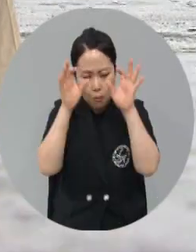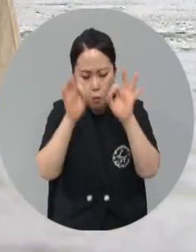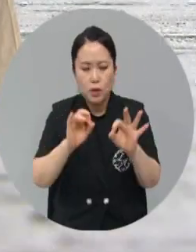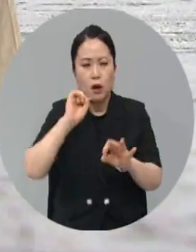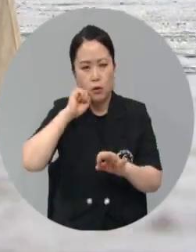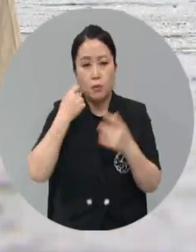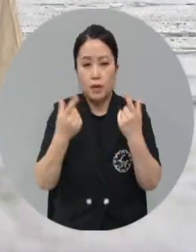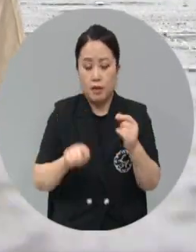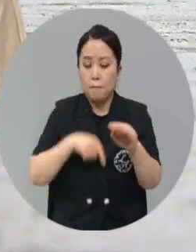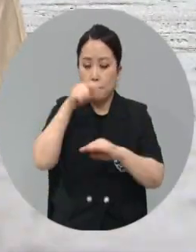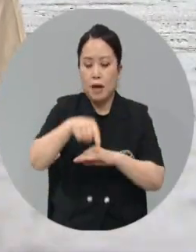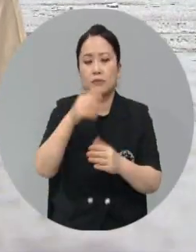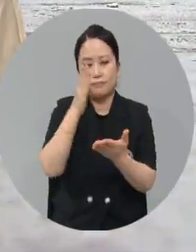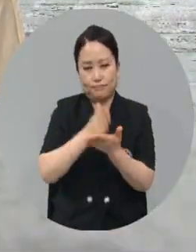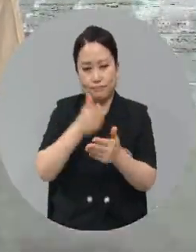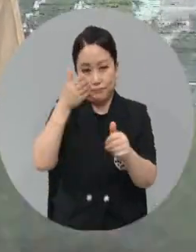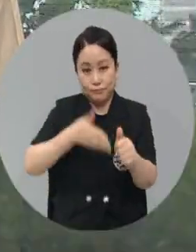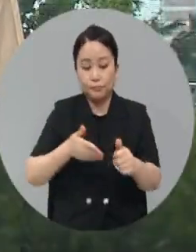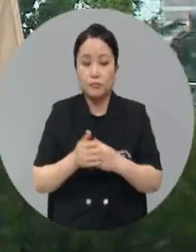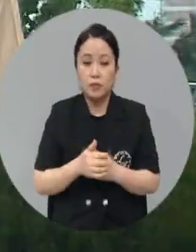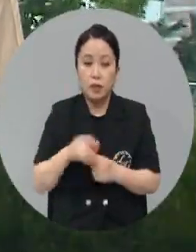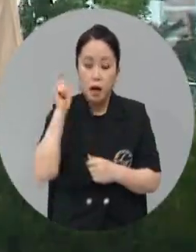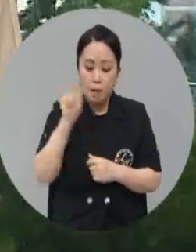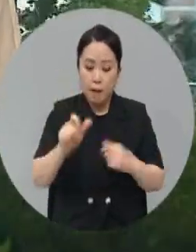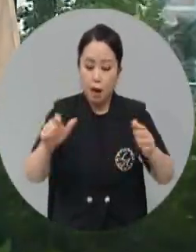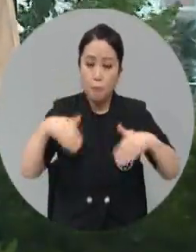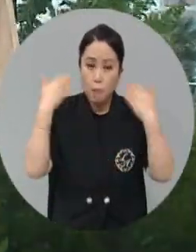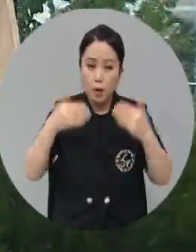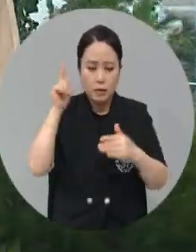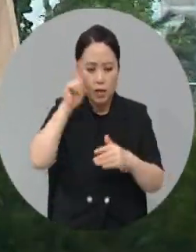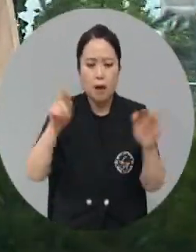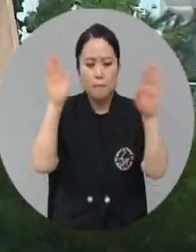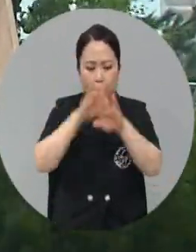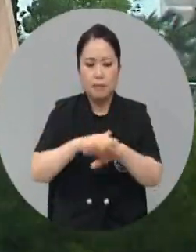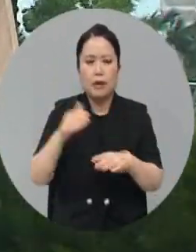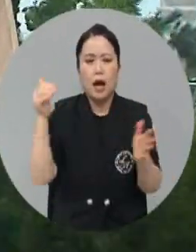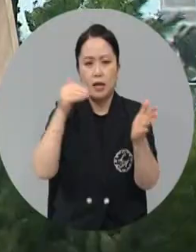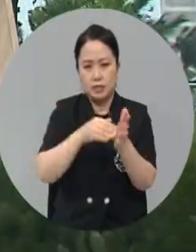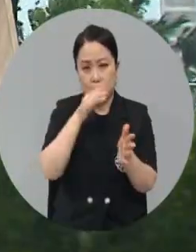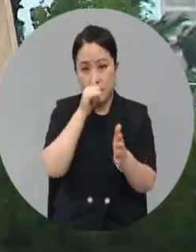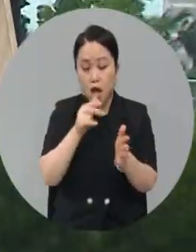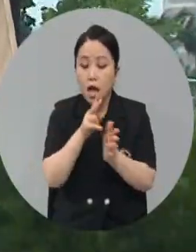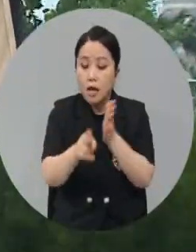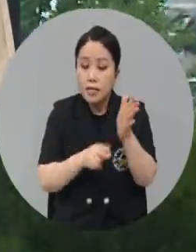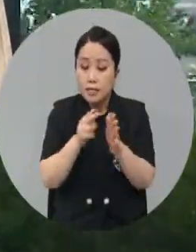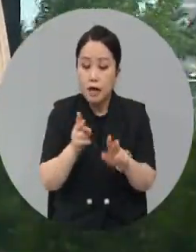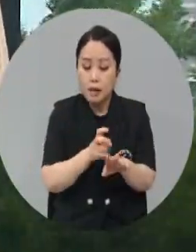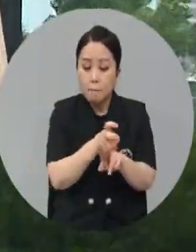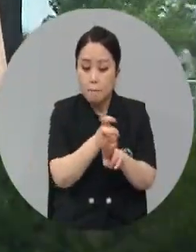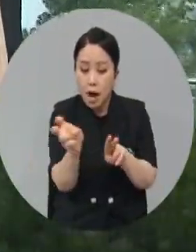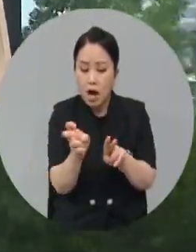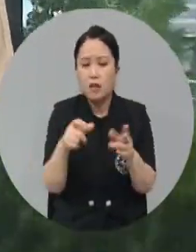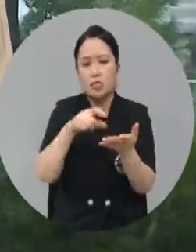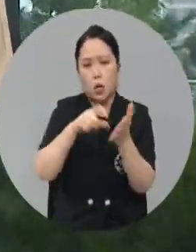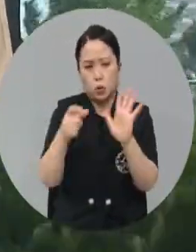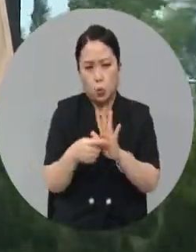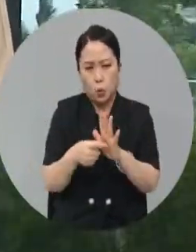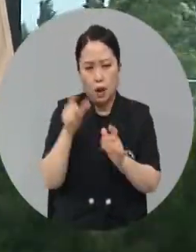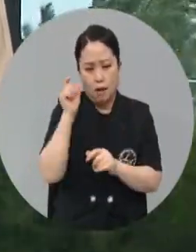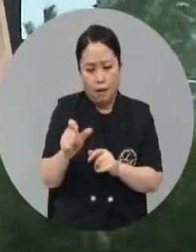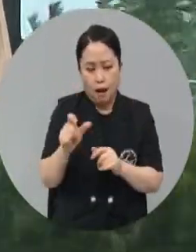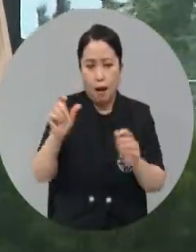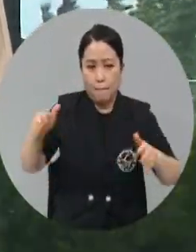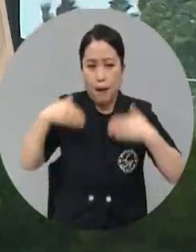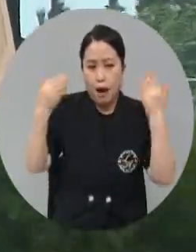게 좋겠습니다. 강풍은 내일 밤까지도 이어지겠습니다. 기차가 탈선할 정도인 초속 35m 안팎의